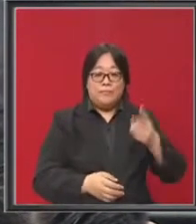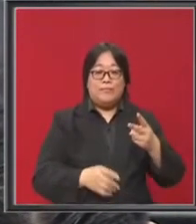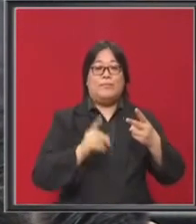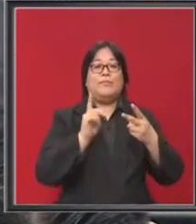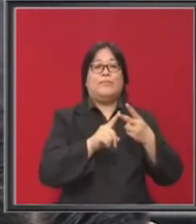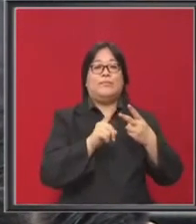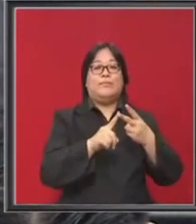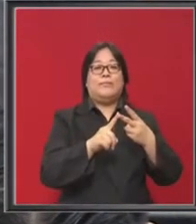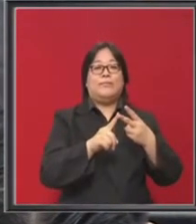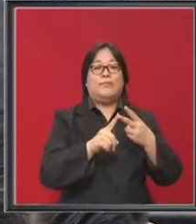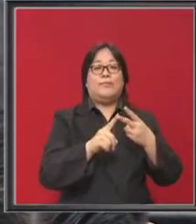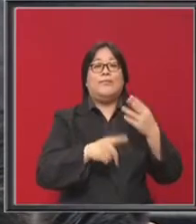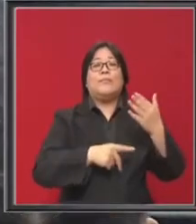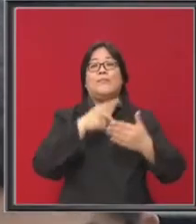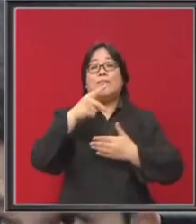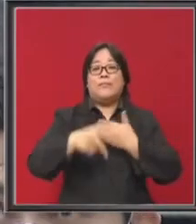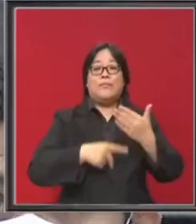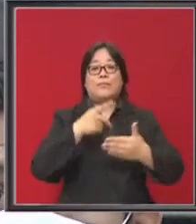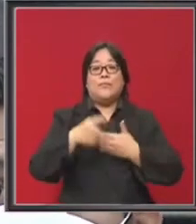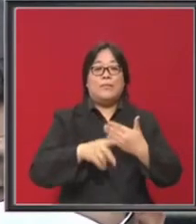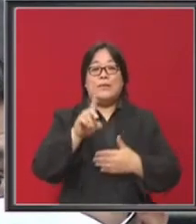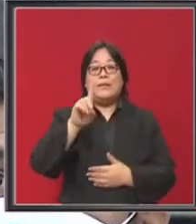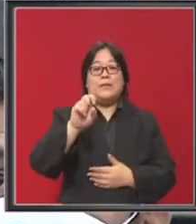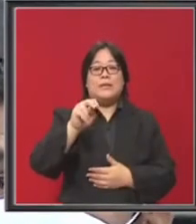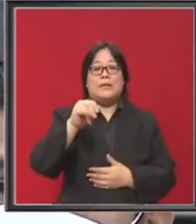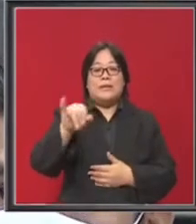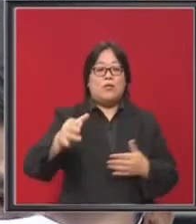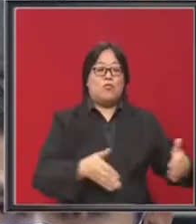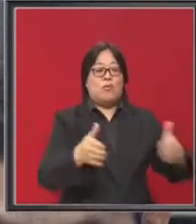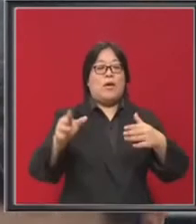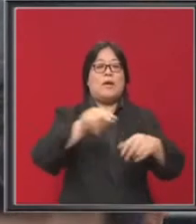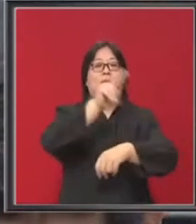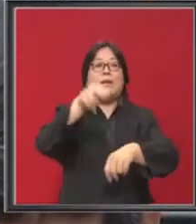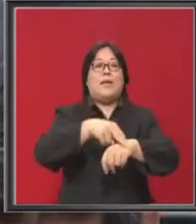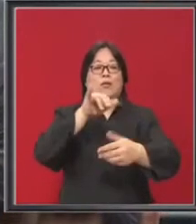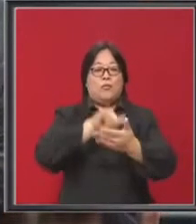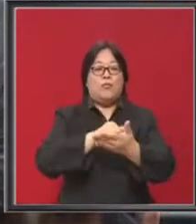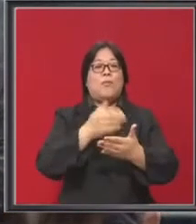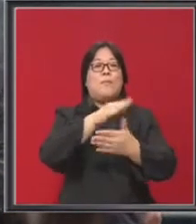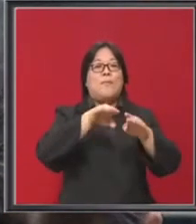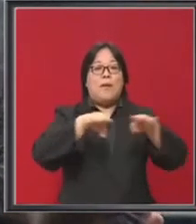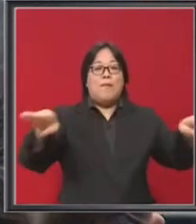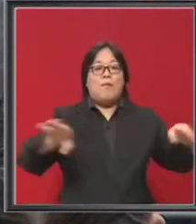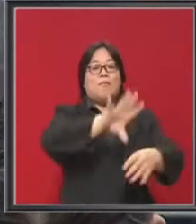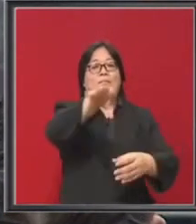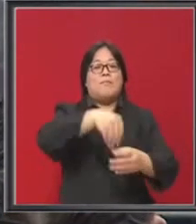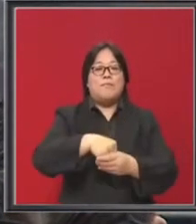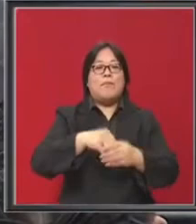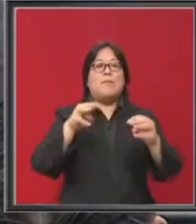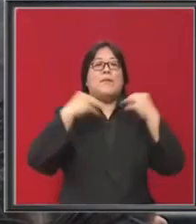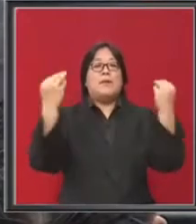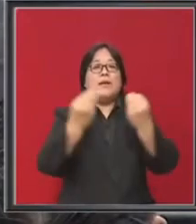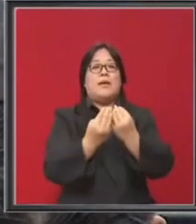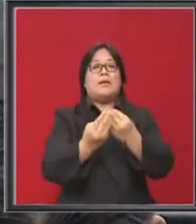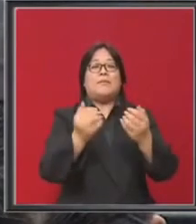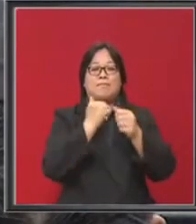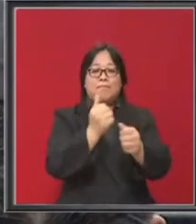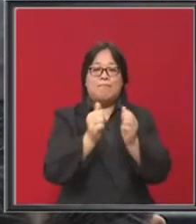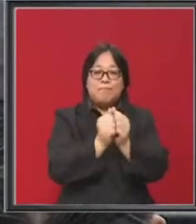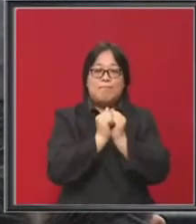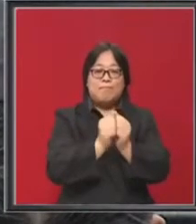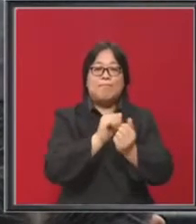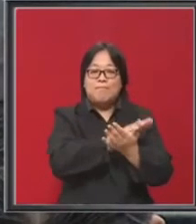kedua program d'nays Sungai kebangsaan sebagai platform libatkan masyarakat masa untuk bersama-sama melestarikan